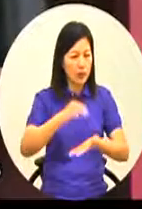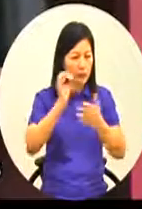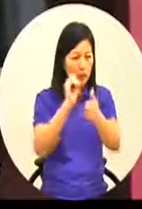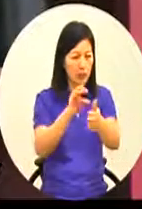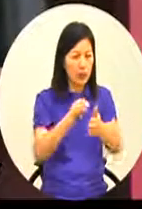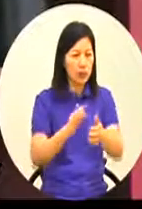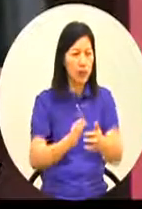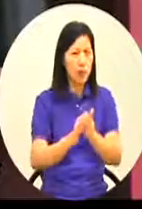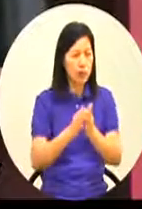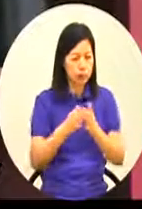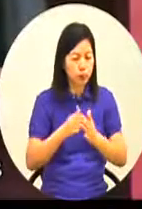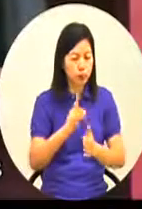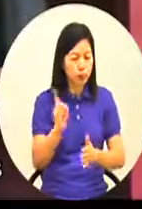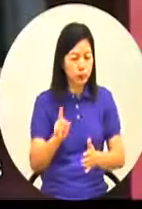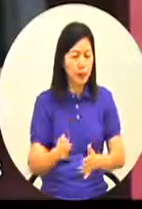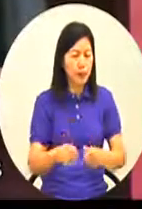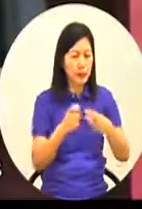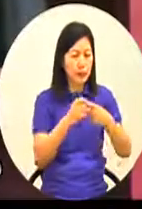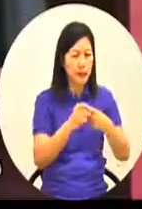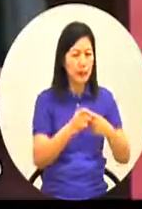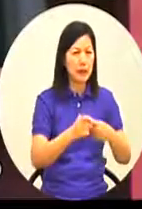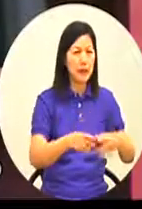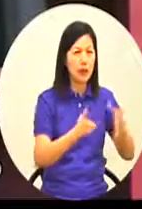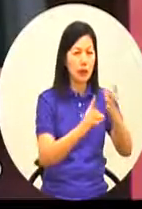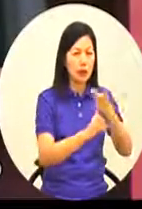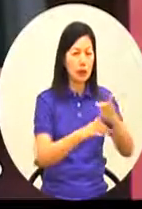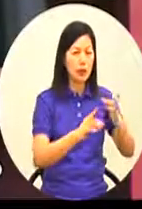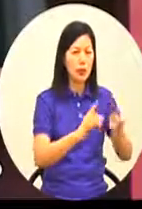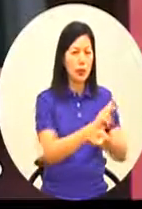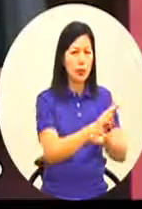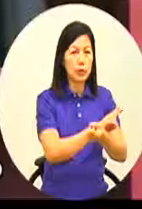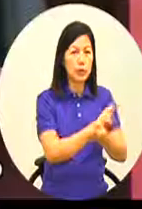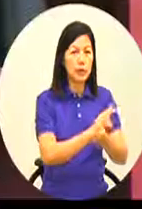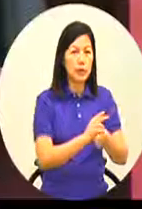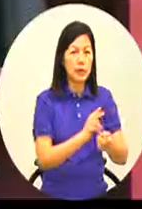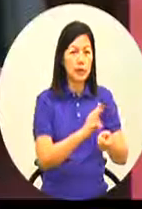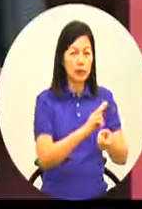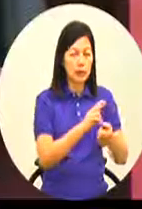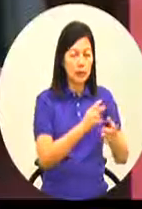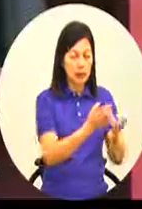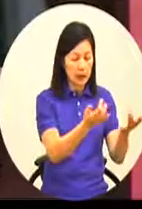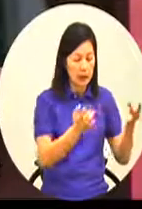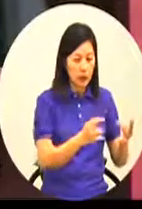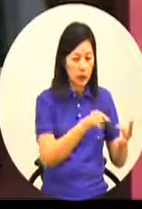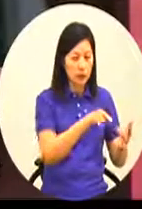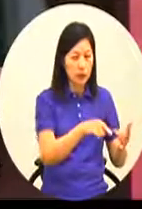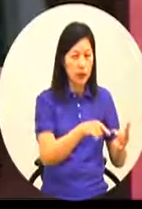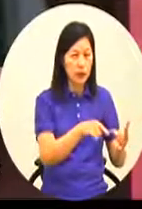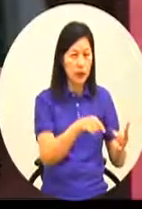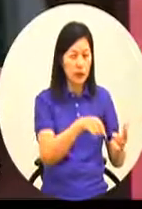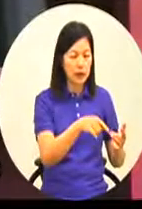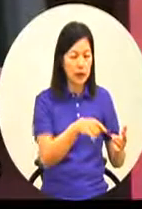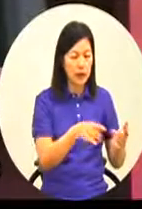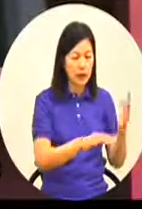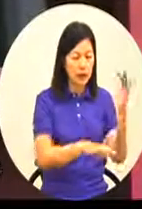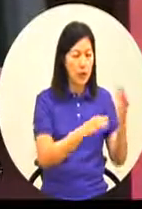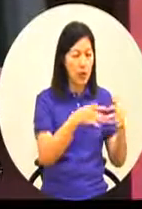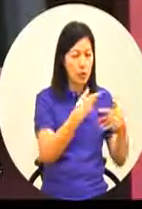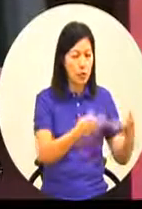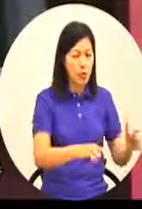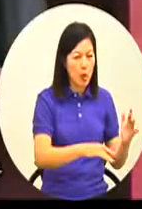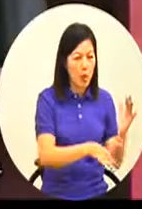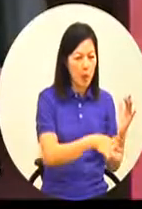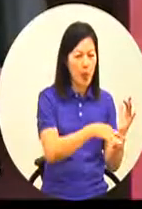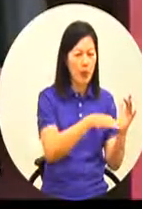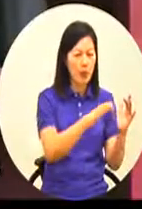说竹林公园就是河堤公园竹林那一带金钱树周边的积水的问题，还有人